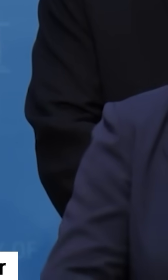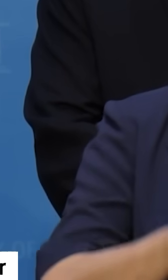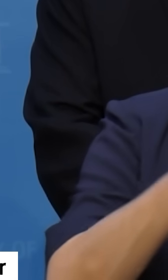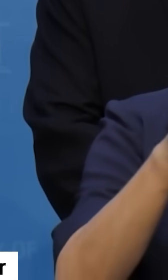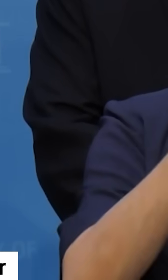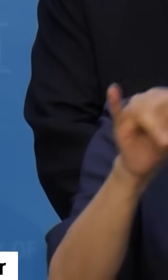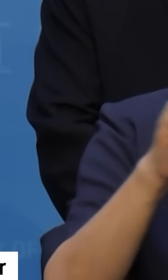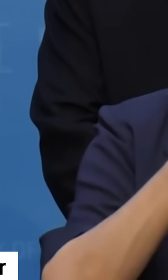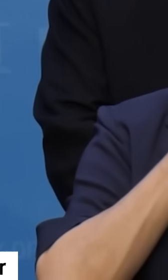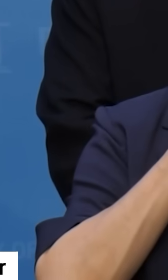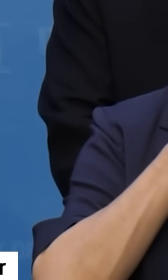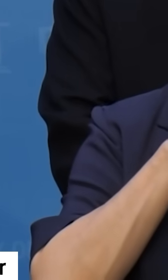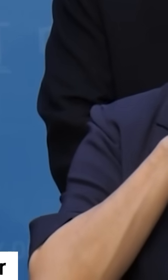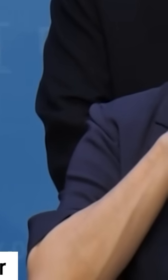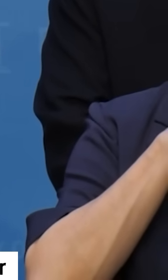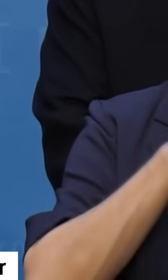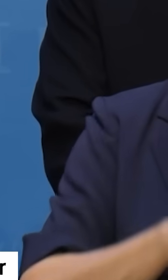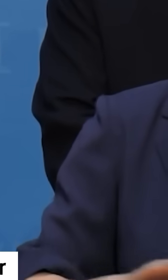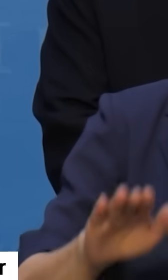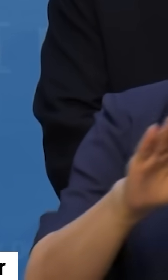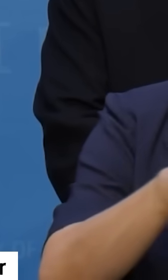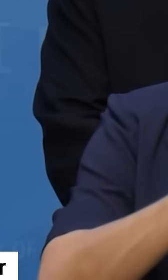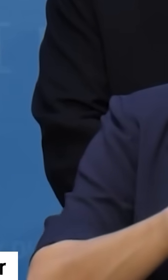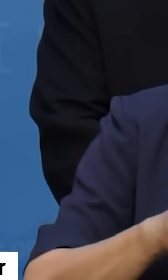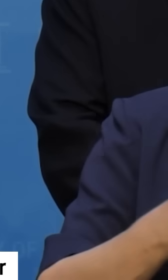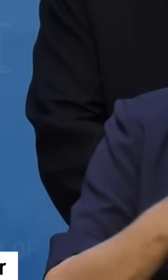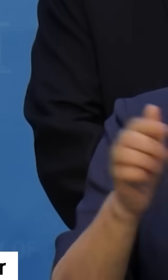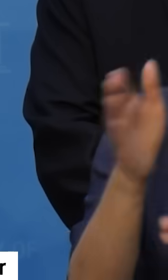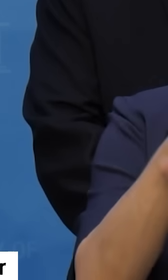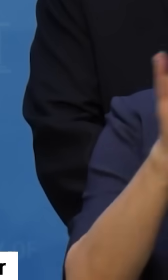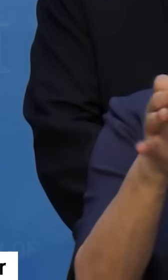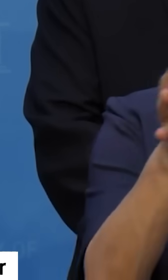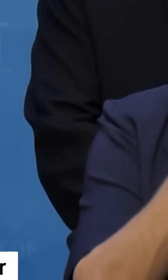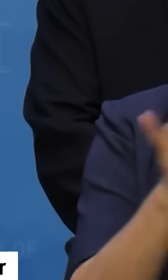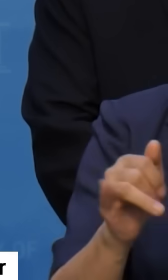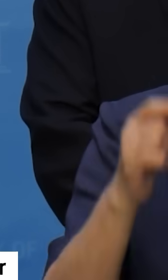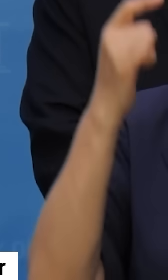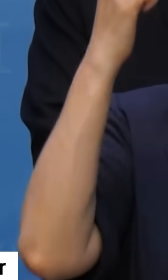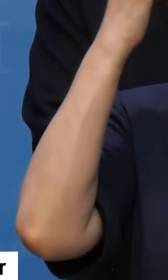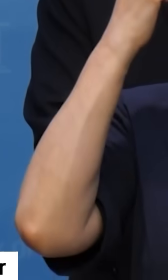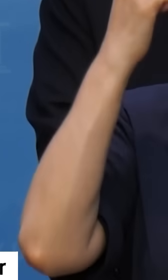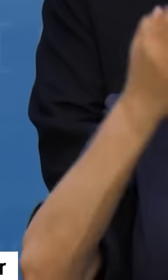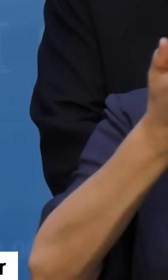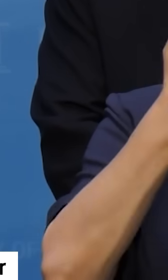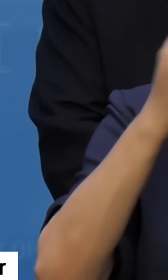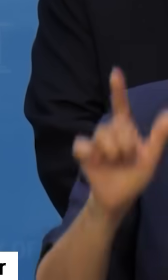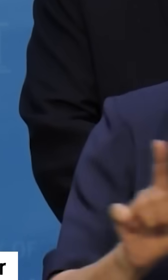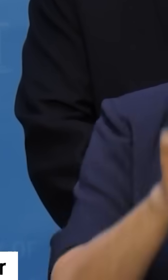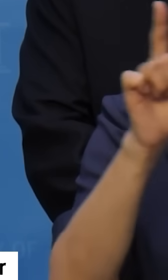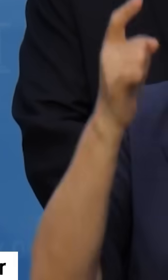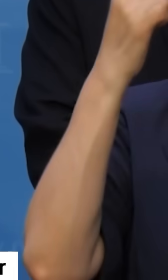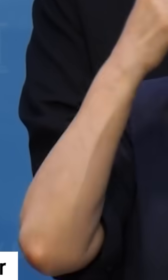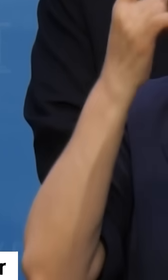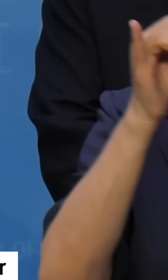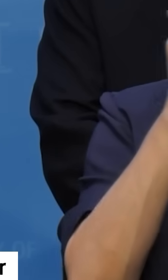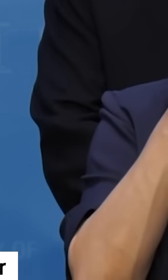정치하시는 분들이 진정 우리 수산물 상인들에게 생계를 생각한다면은